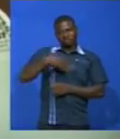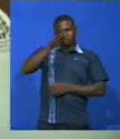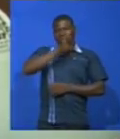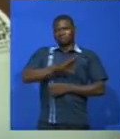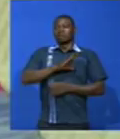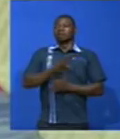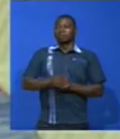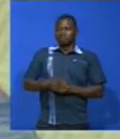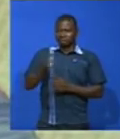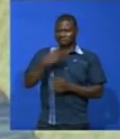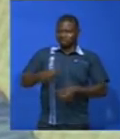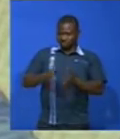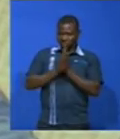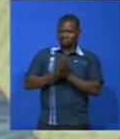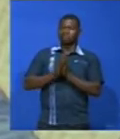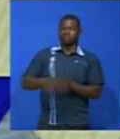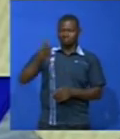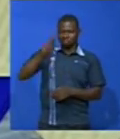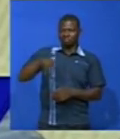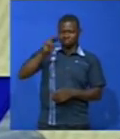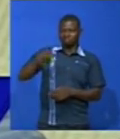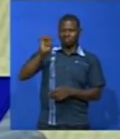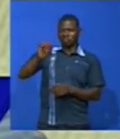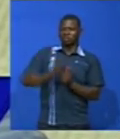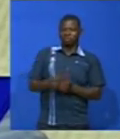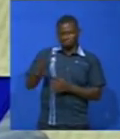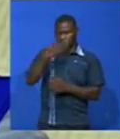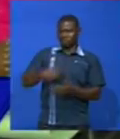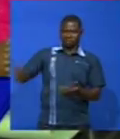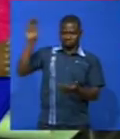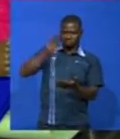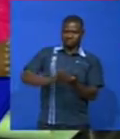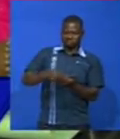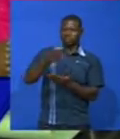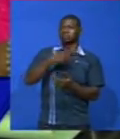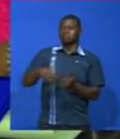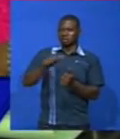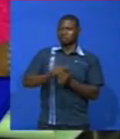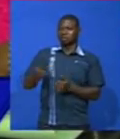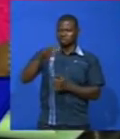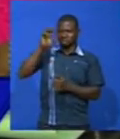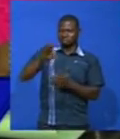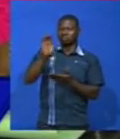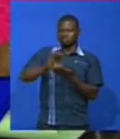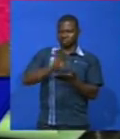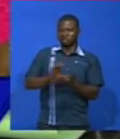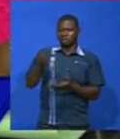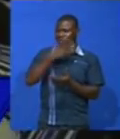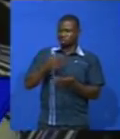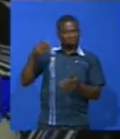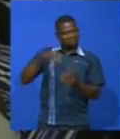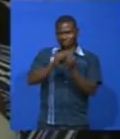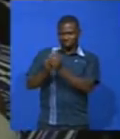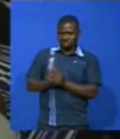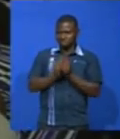il est demandé aux PME l'adhésion préalable à la charte. Cette campagne d'information va s'étendre à l'ensemble du pays pour permettre aux